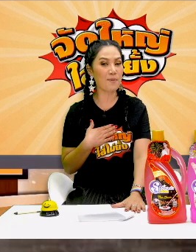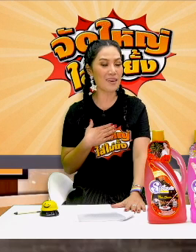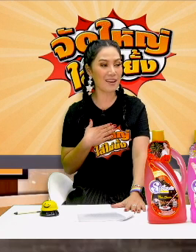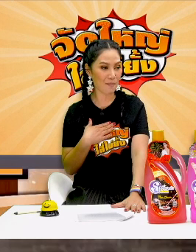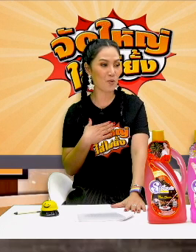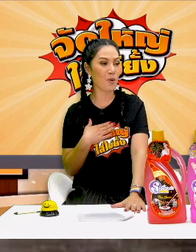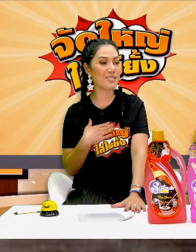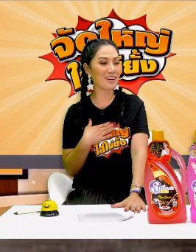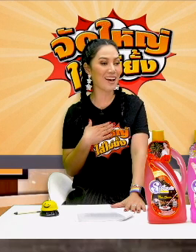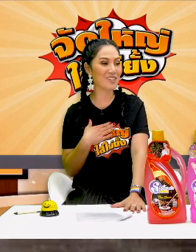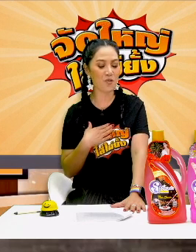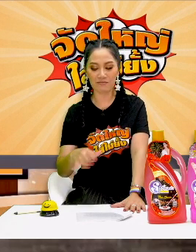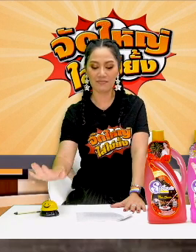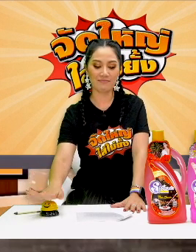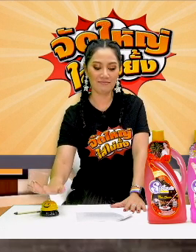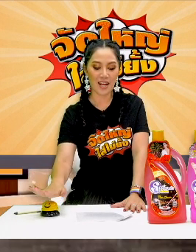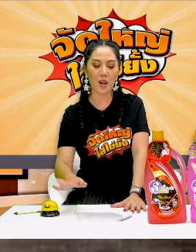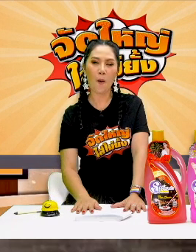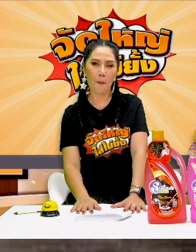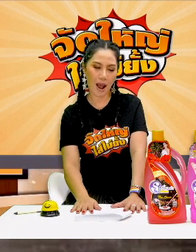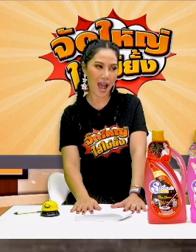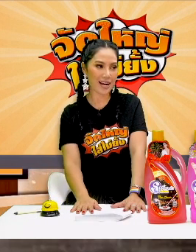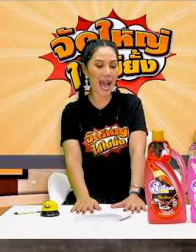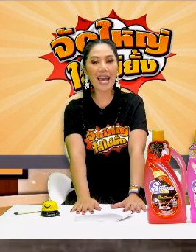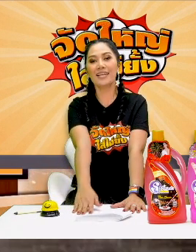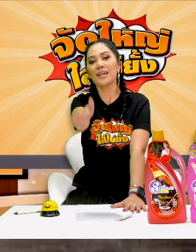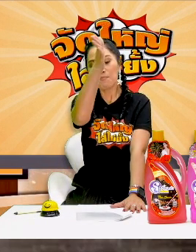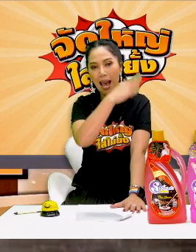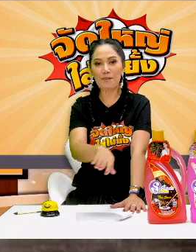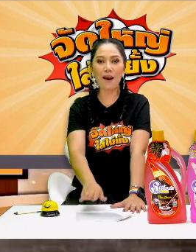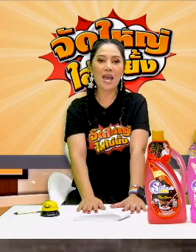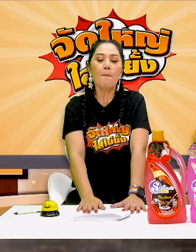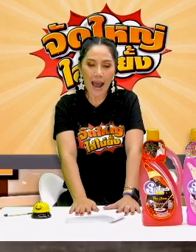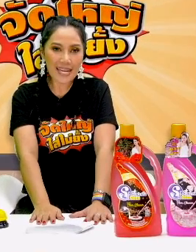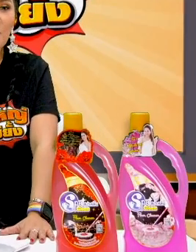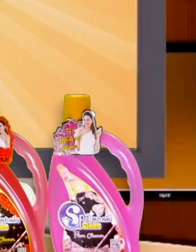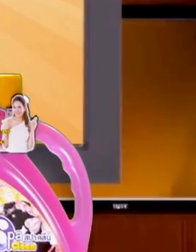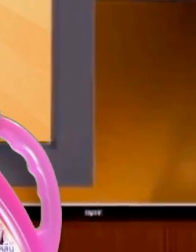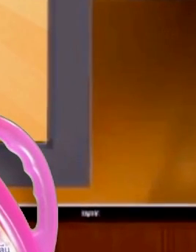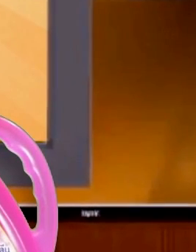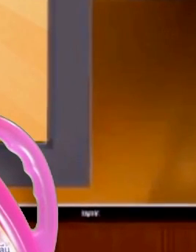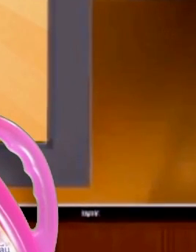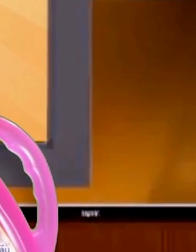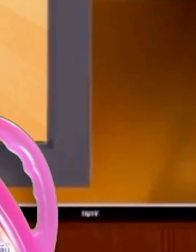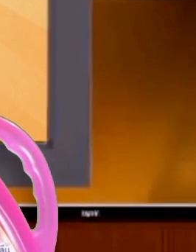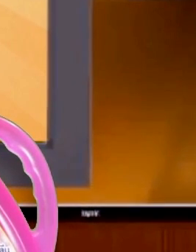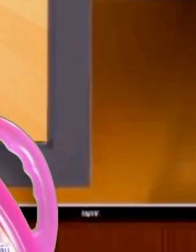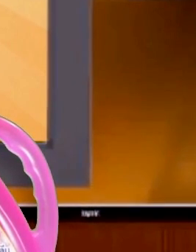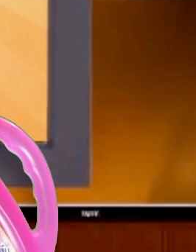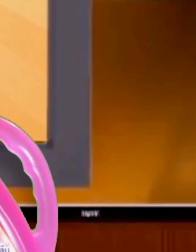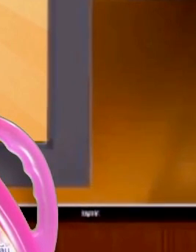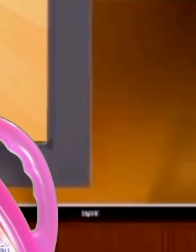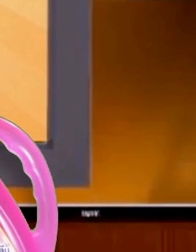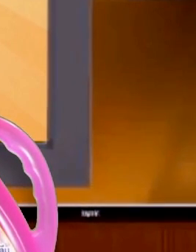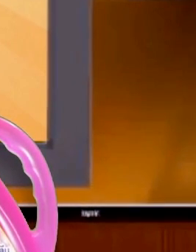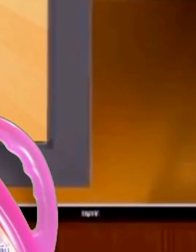คะพี่รับหนูไว้พิจารณาสักคนหล่อมากอ่ะผ่านไปมาอีกหนึ่งเรื่องปิดสั้นๆในเรื่องนี้ก็แล้วกัน